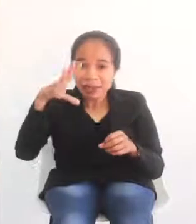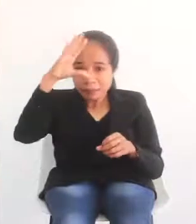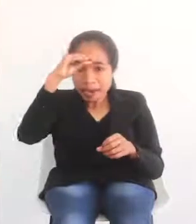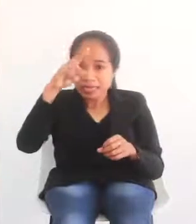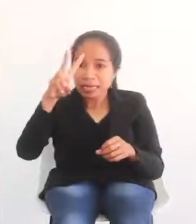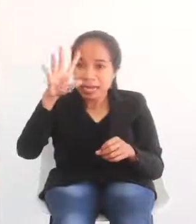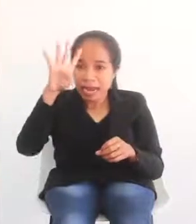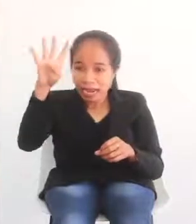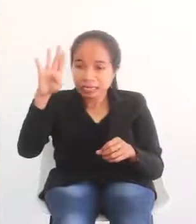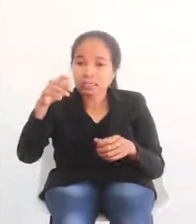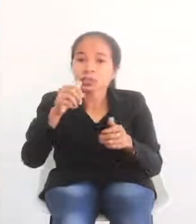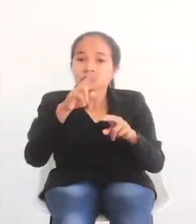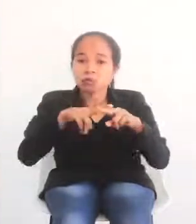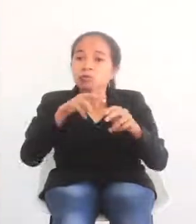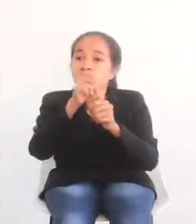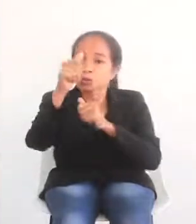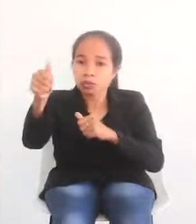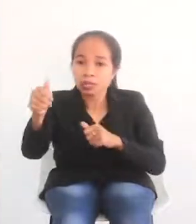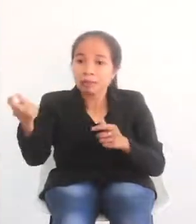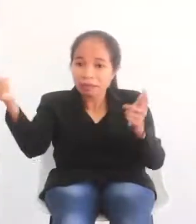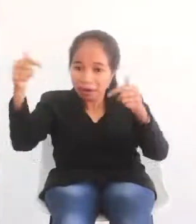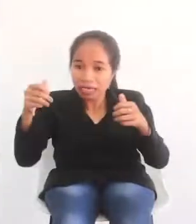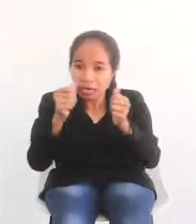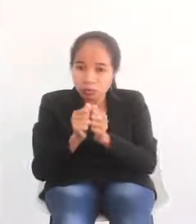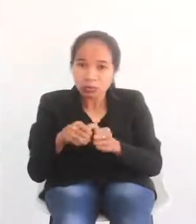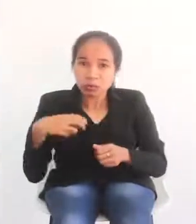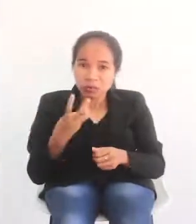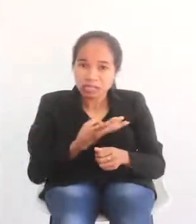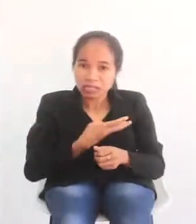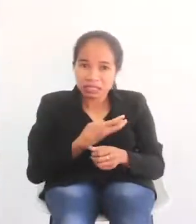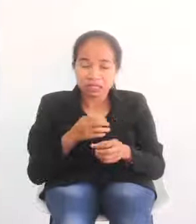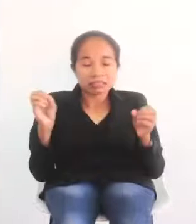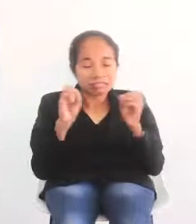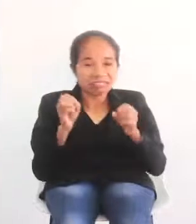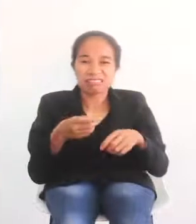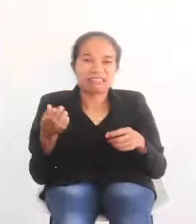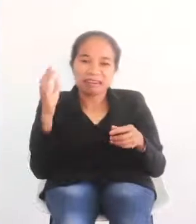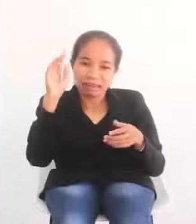tur dok ihaneba maitan hamutu ho ita kombina la bele ona.